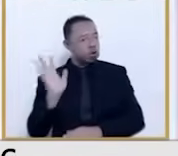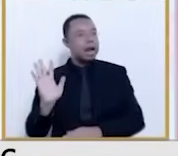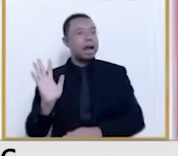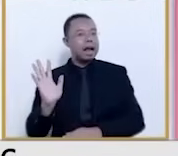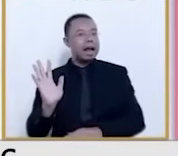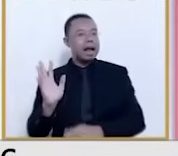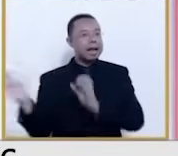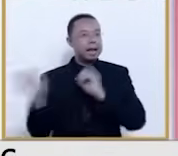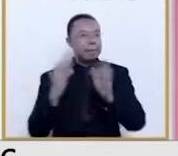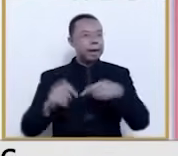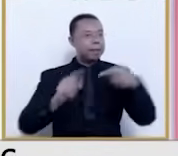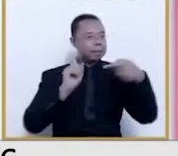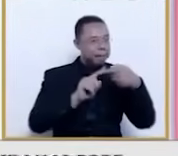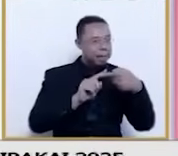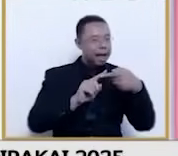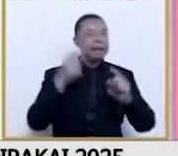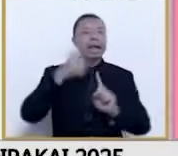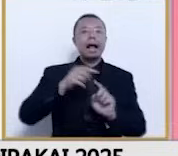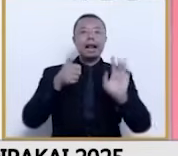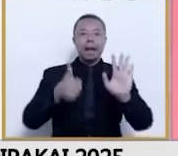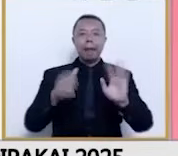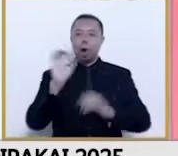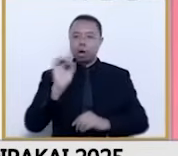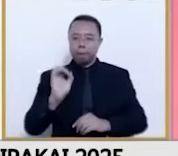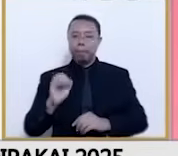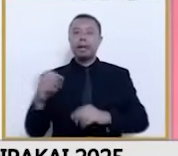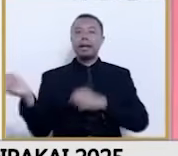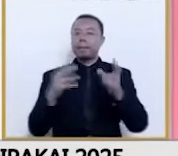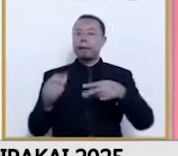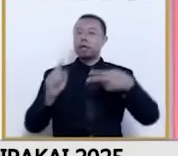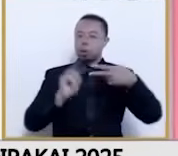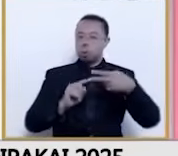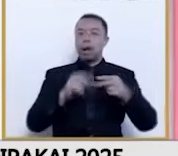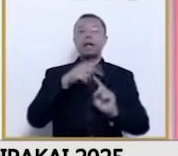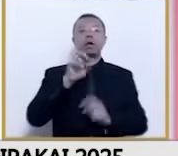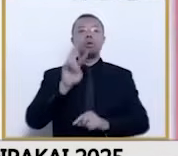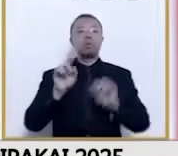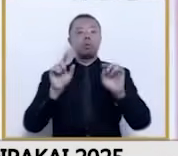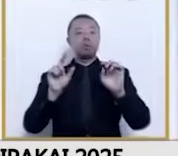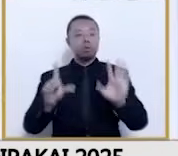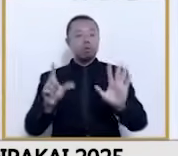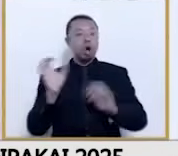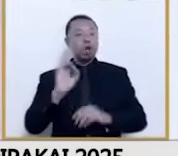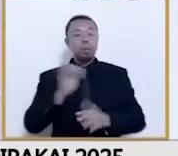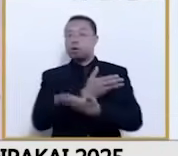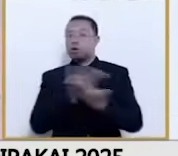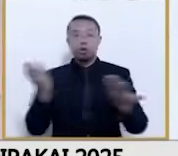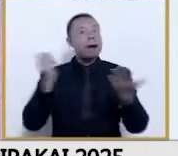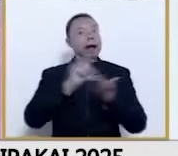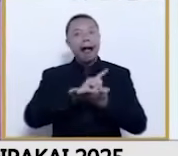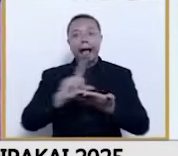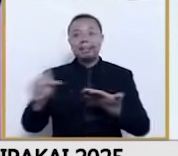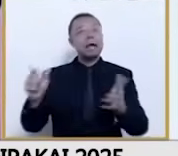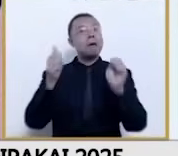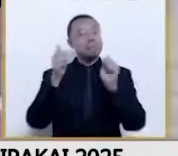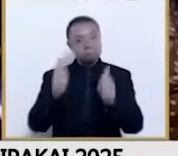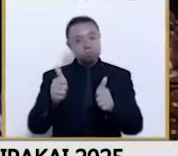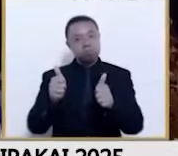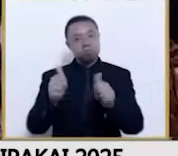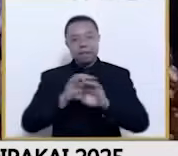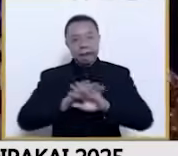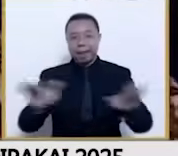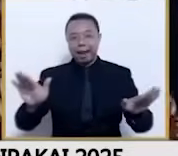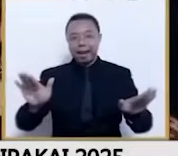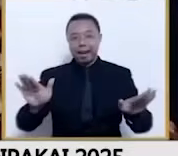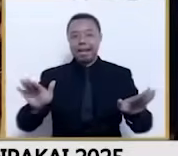melaksanakan debat pertama tanggal 6 Oktober dan debat kedua 27 Oktober. Semuanya berjalan dengan lancar dan